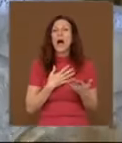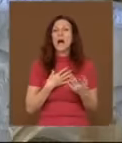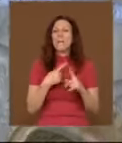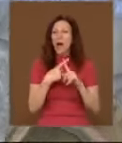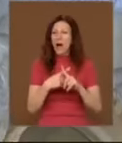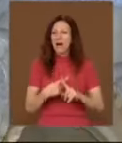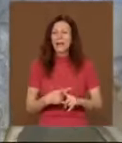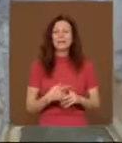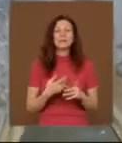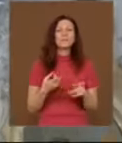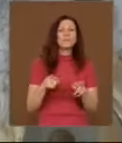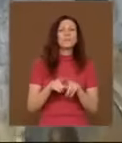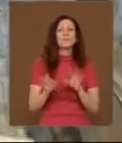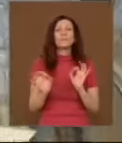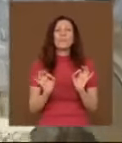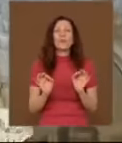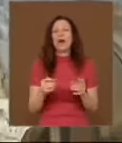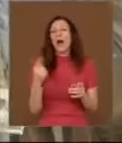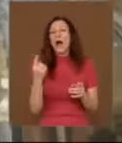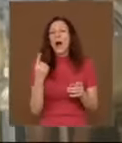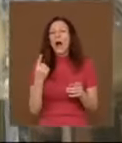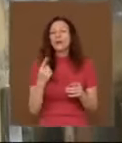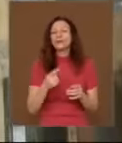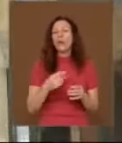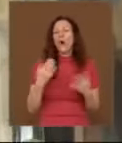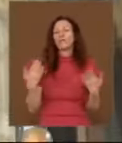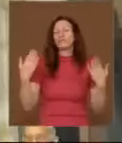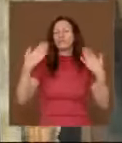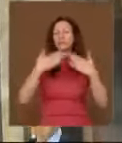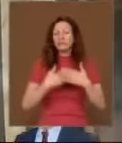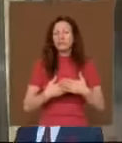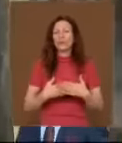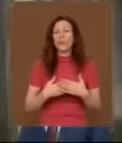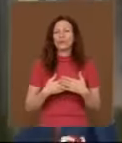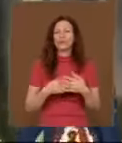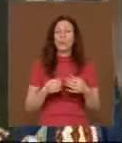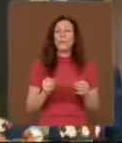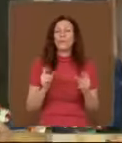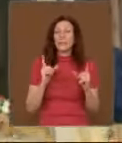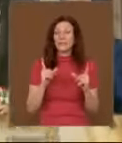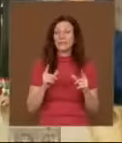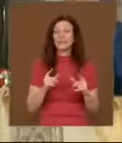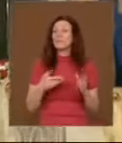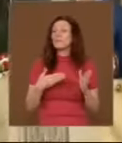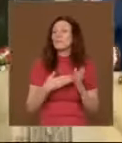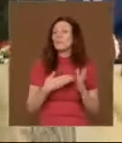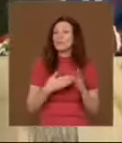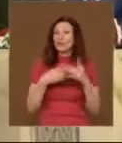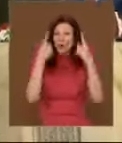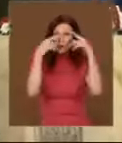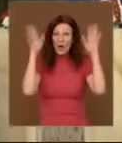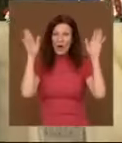характера на едно всенощно бдение, едно очакване, тъй като според евангелския разказ,